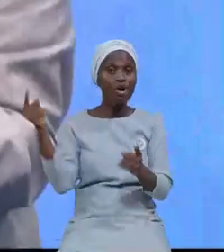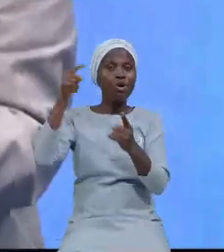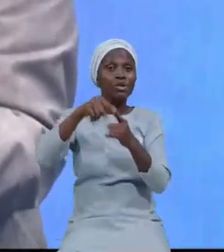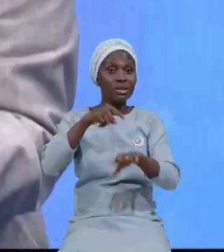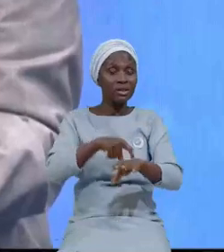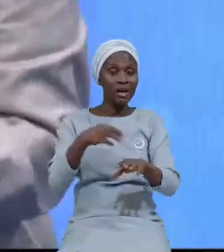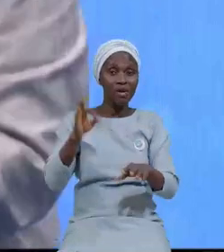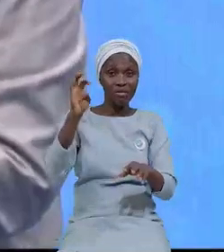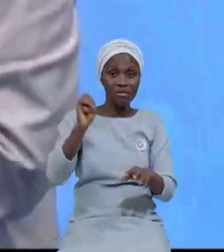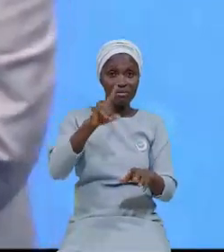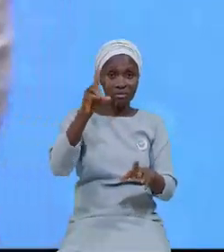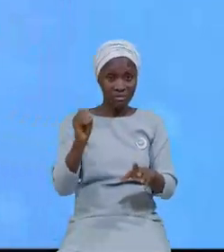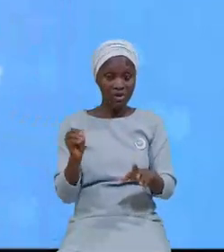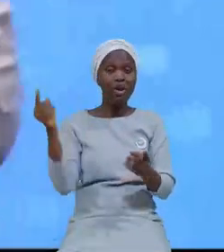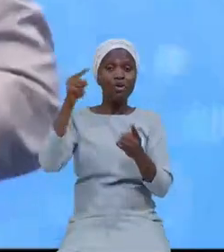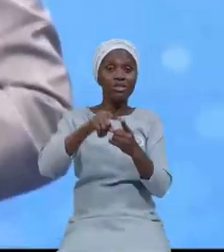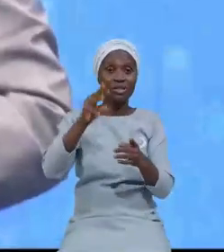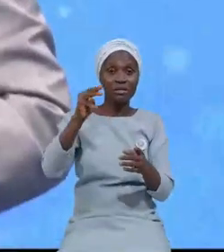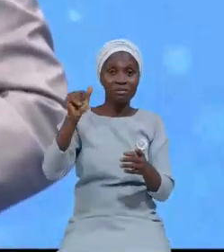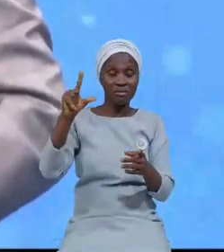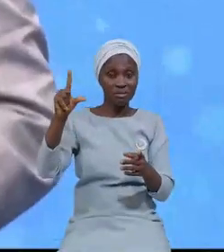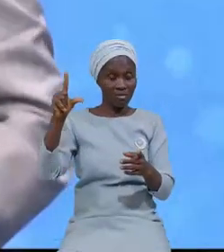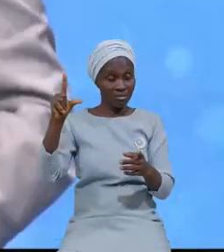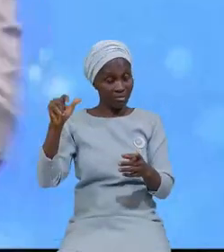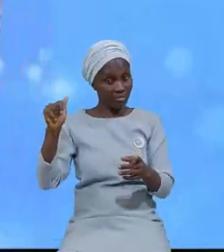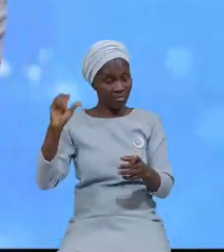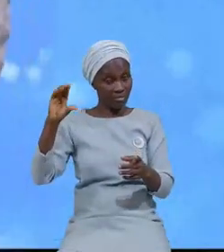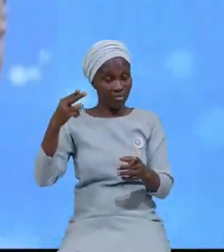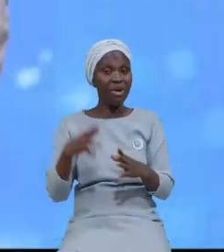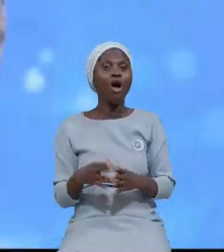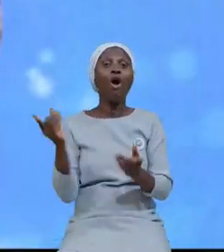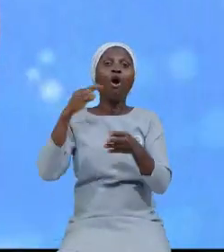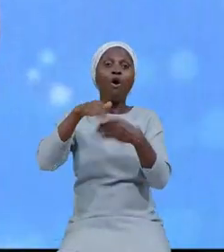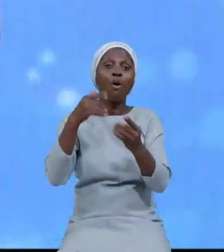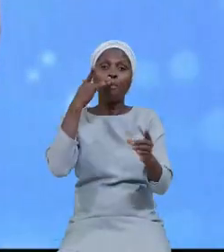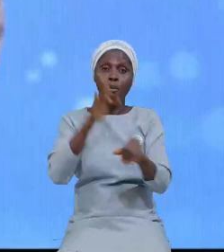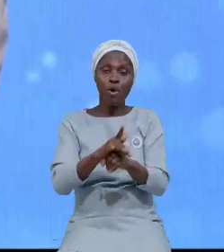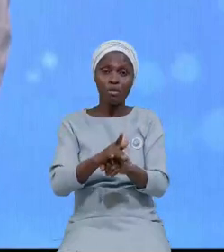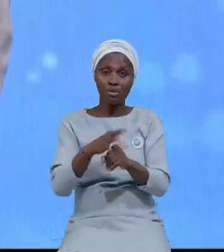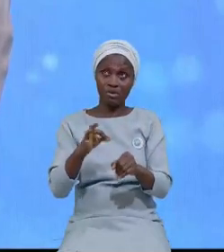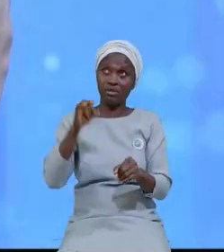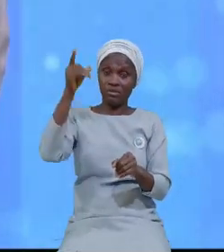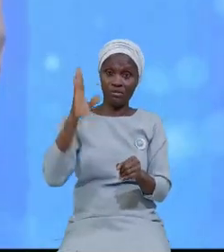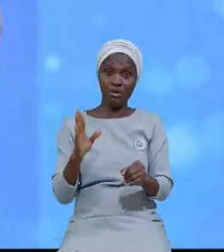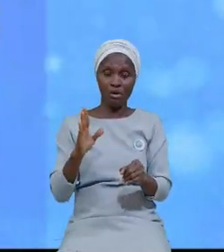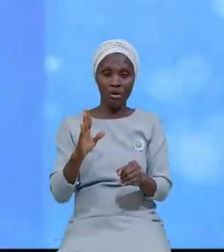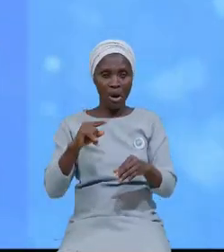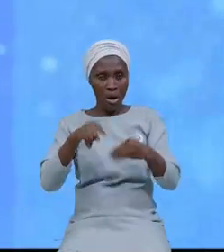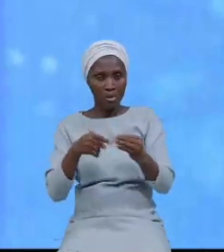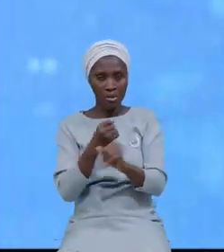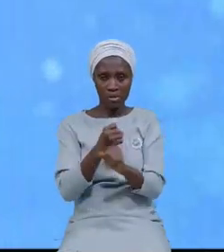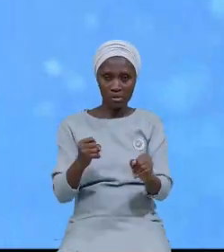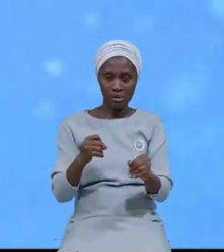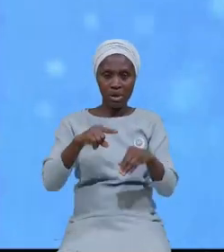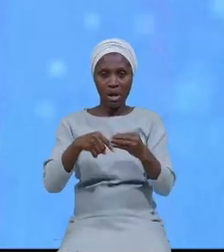d'exode jusqu'à malaché toutes les promesses que Dieu a a donné sur le salut sur le